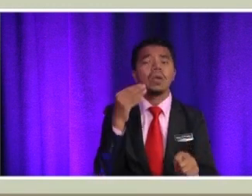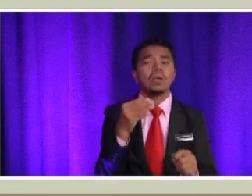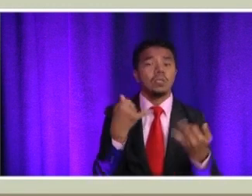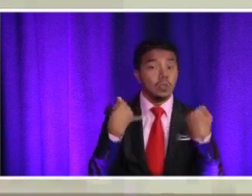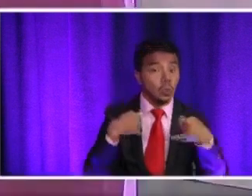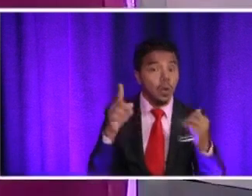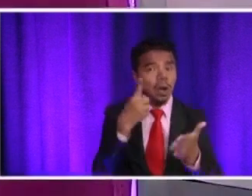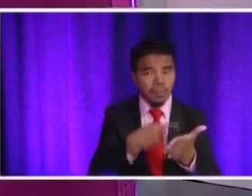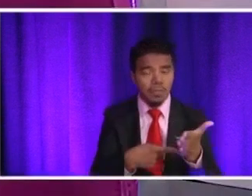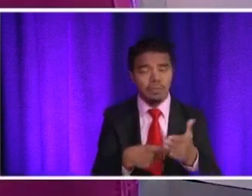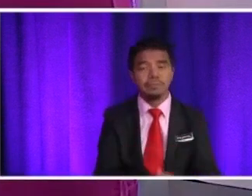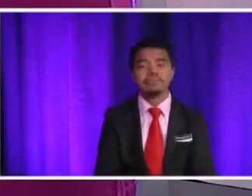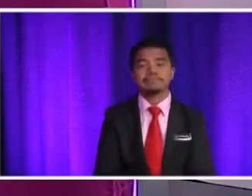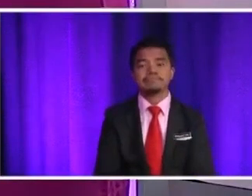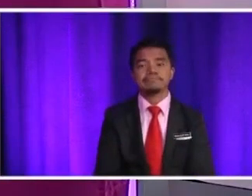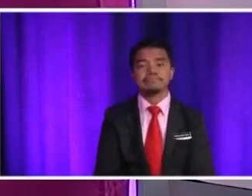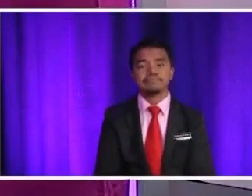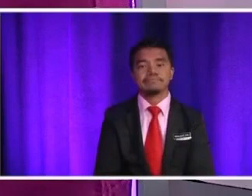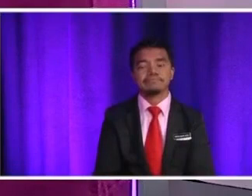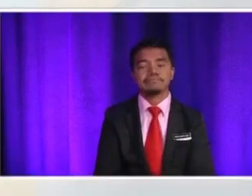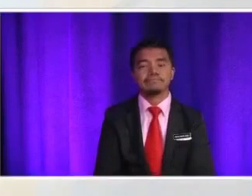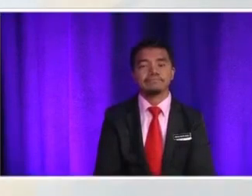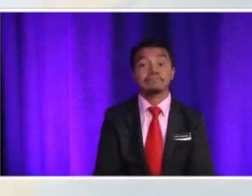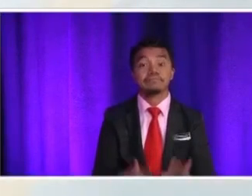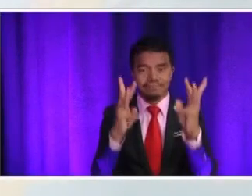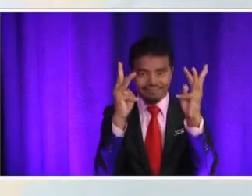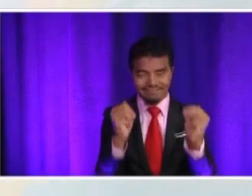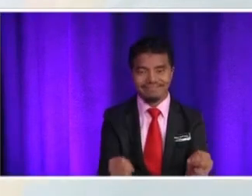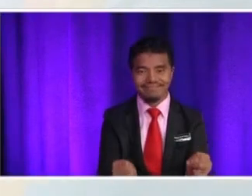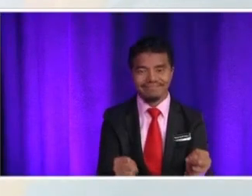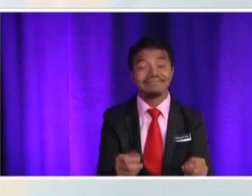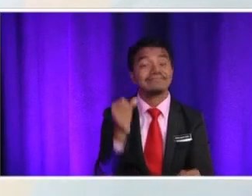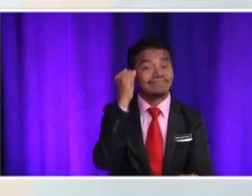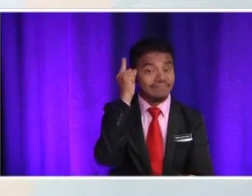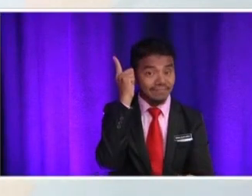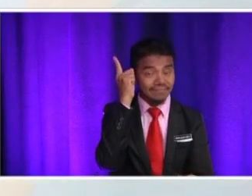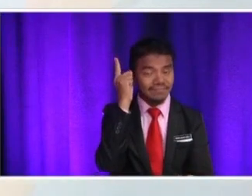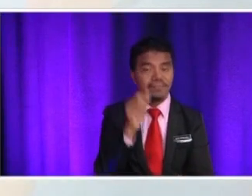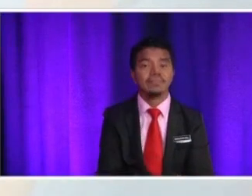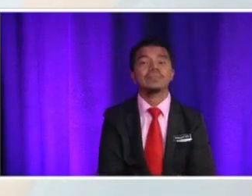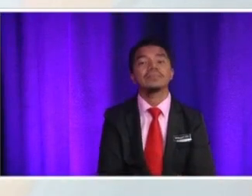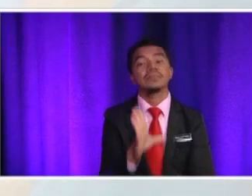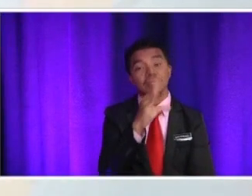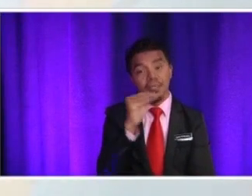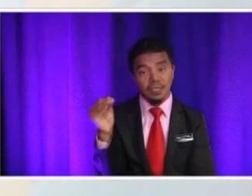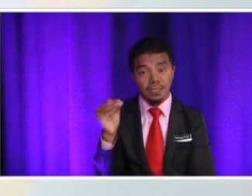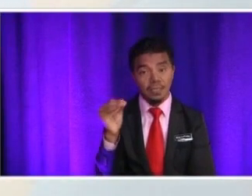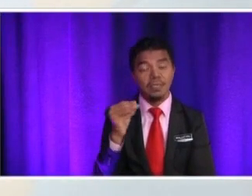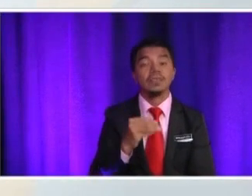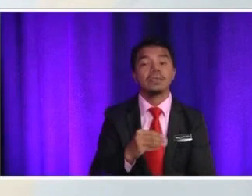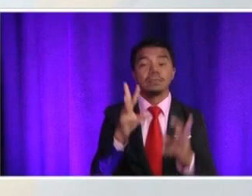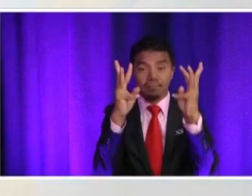So saya nampak murid saya faham dengan apa yang telah saya terangkan dan mereka boleh menjawab dengan secara